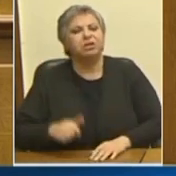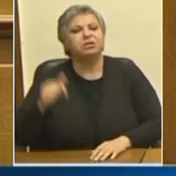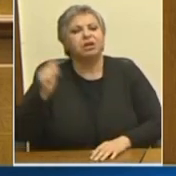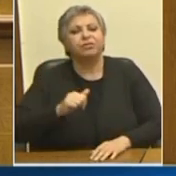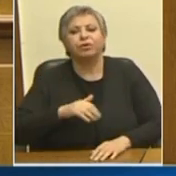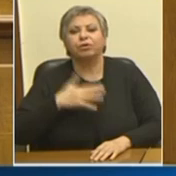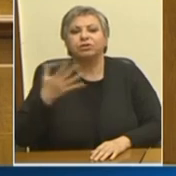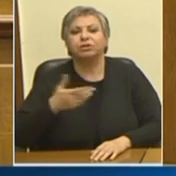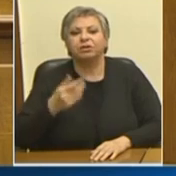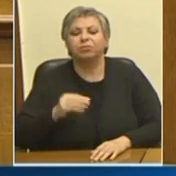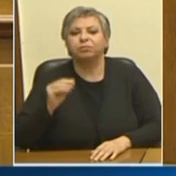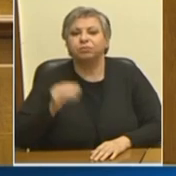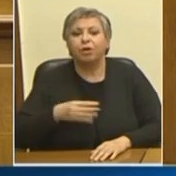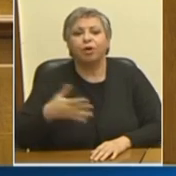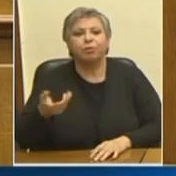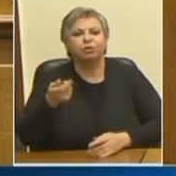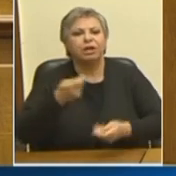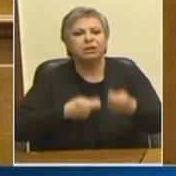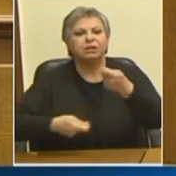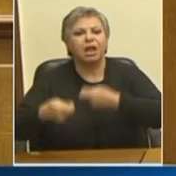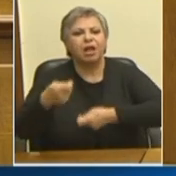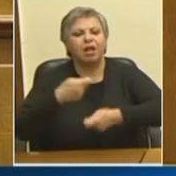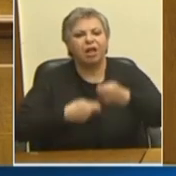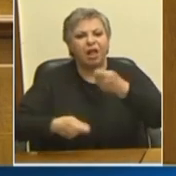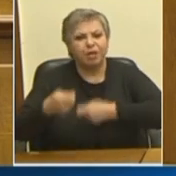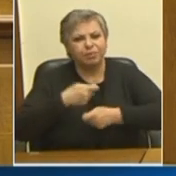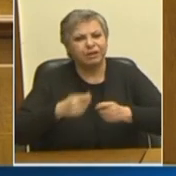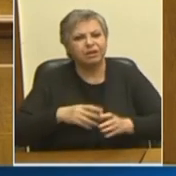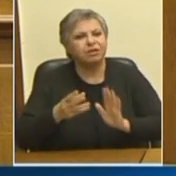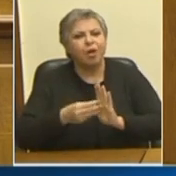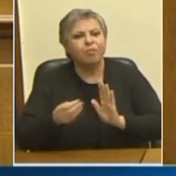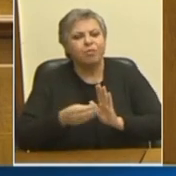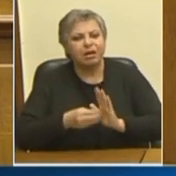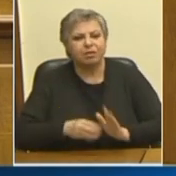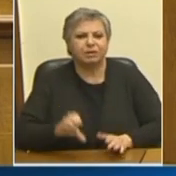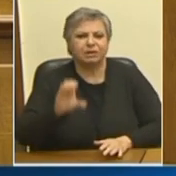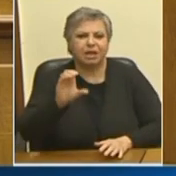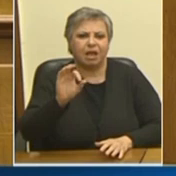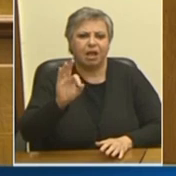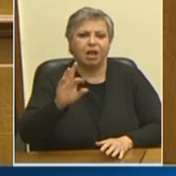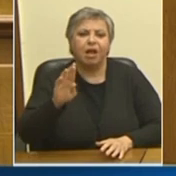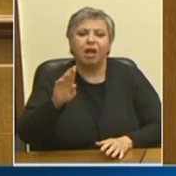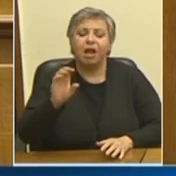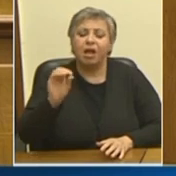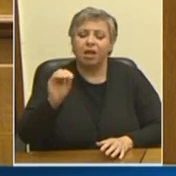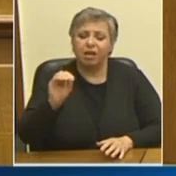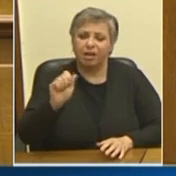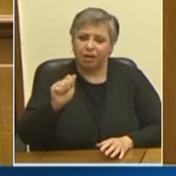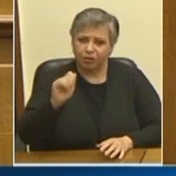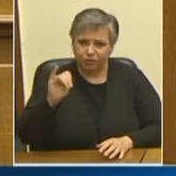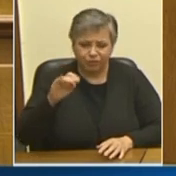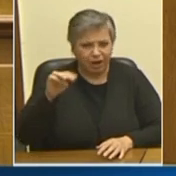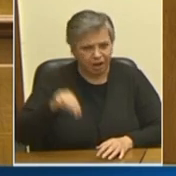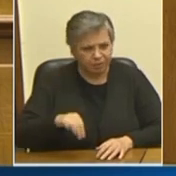οικοδομικές επιχειρήσεις όπως ο Εφραίμ. Το παράδειγμα του Εφραίμ ακολουθείτε όλοι τώρα. Θα τους βάλετε να κάνουν